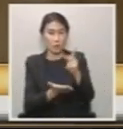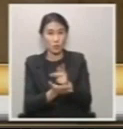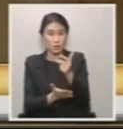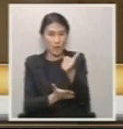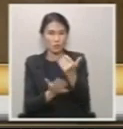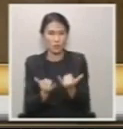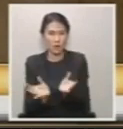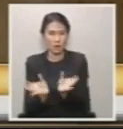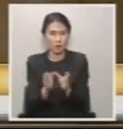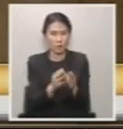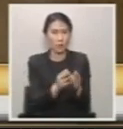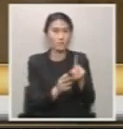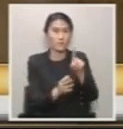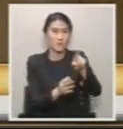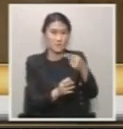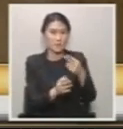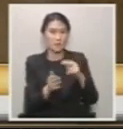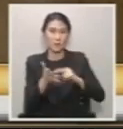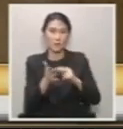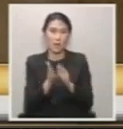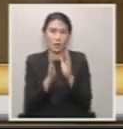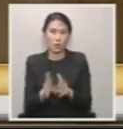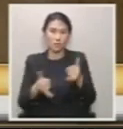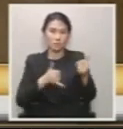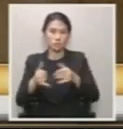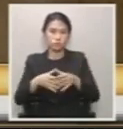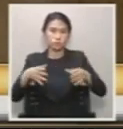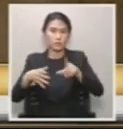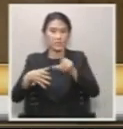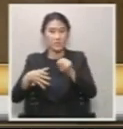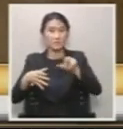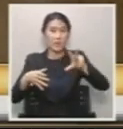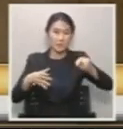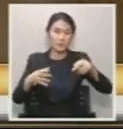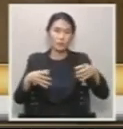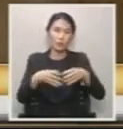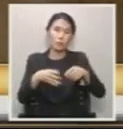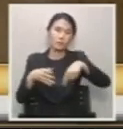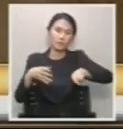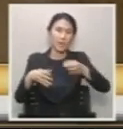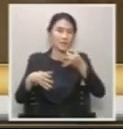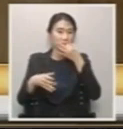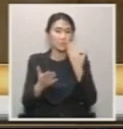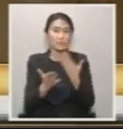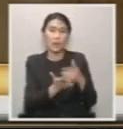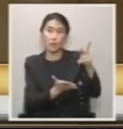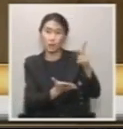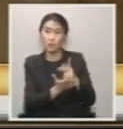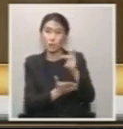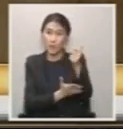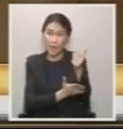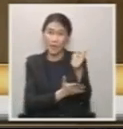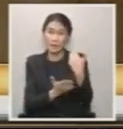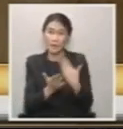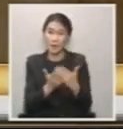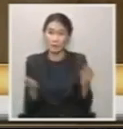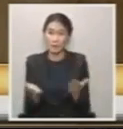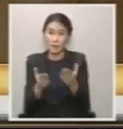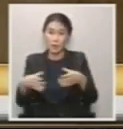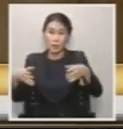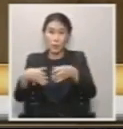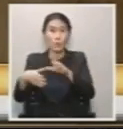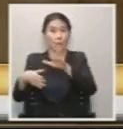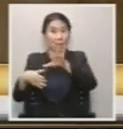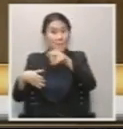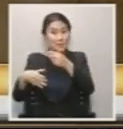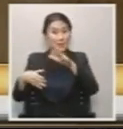16,339 กลุ่มนะครับกลุ่มละประมาณ 20-30 คนนะครับแล้วก็สามารถให้เงินอุดหนุนได้ในกลุ่มประมาณ 50,000 บ